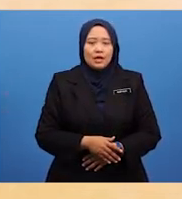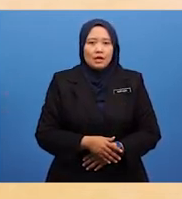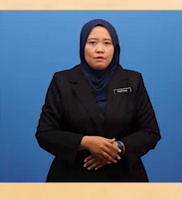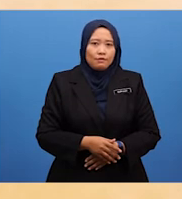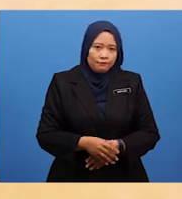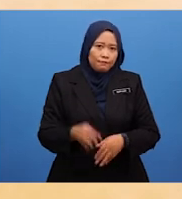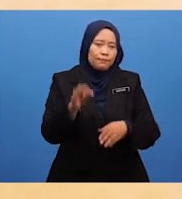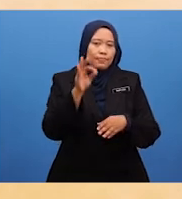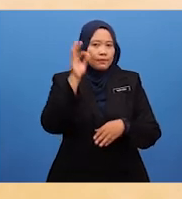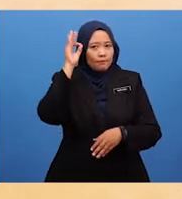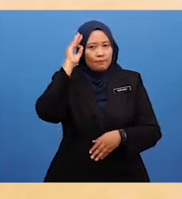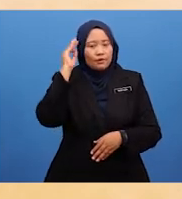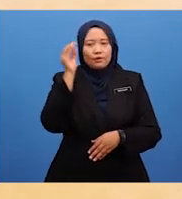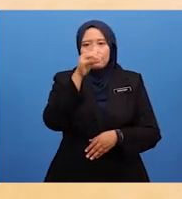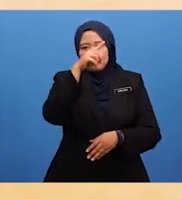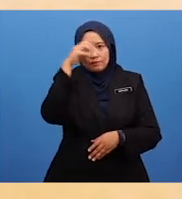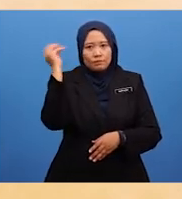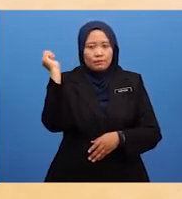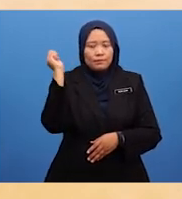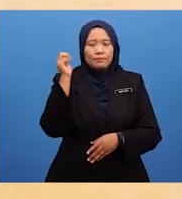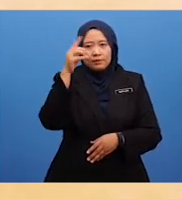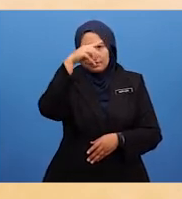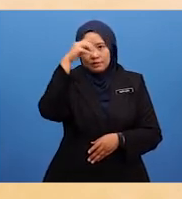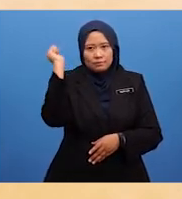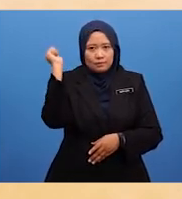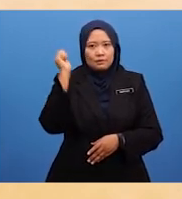faktor yang mempengaruhi daya geseran,